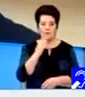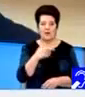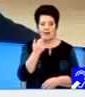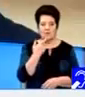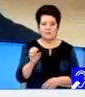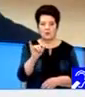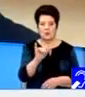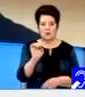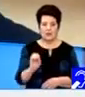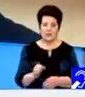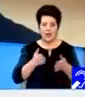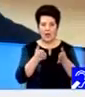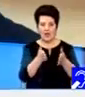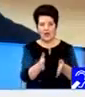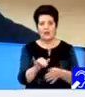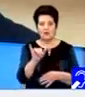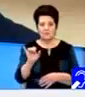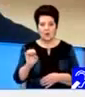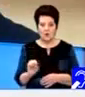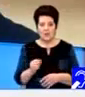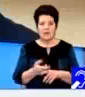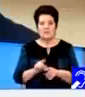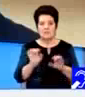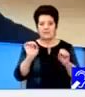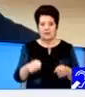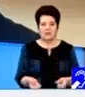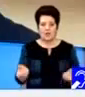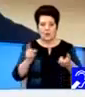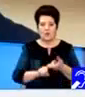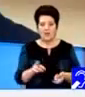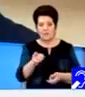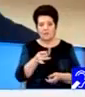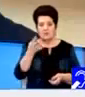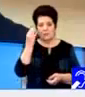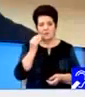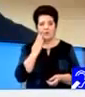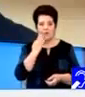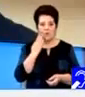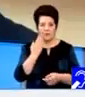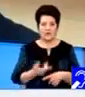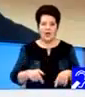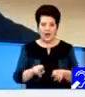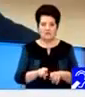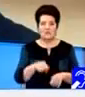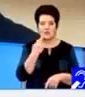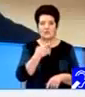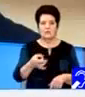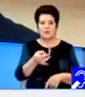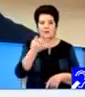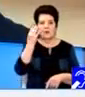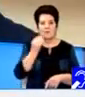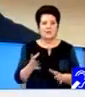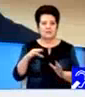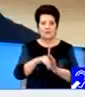Uniunea Europeană, despre calea spre Uniunea Europeană, dar și despre șansele unirii Republicii Moldova cu România. Băsescu a spus că Republica Moldova nu va